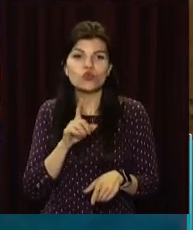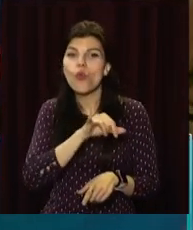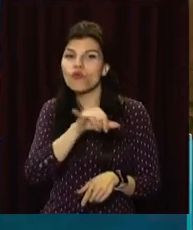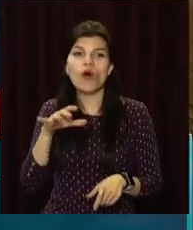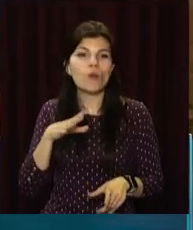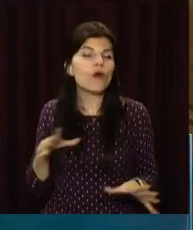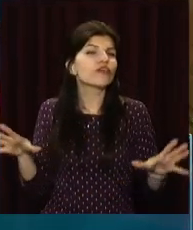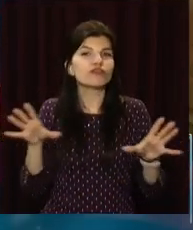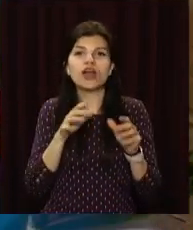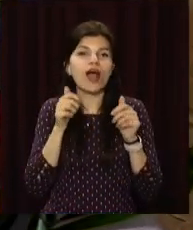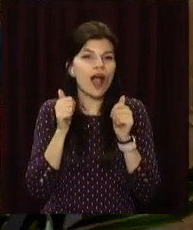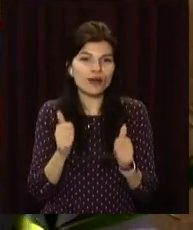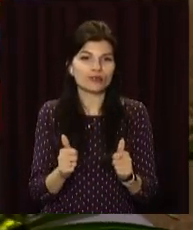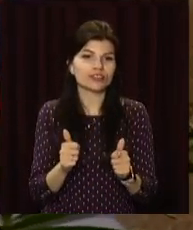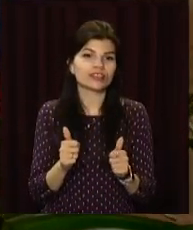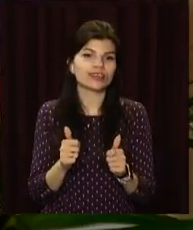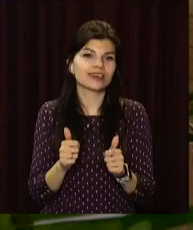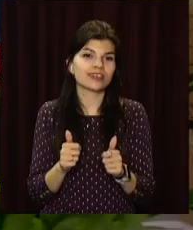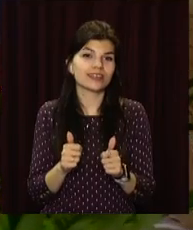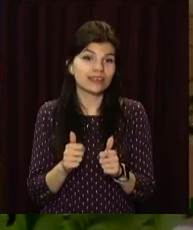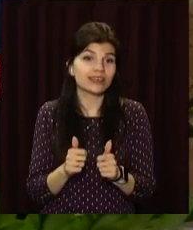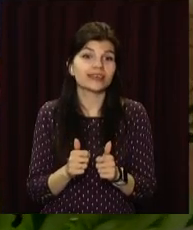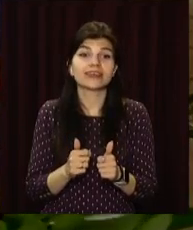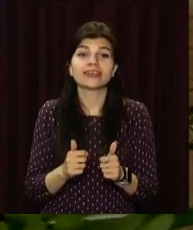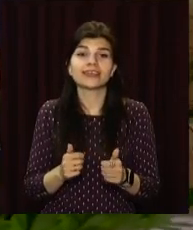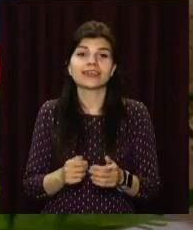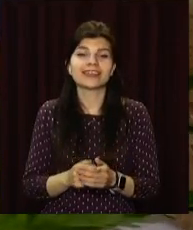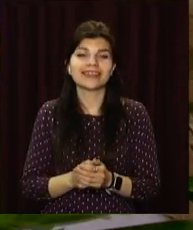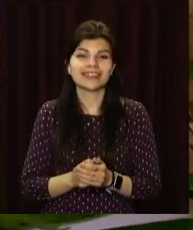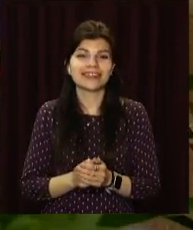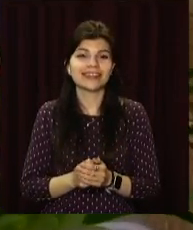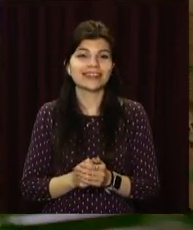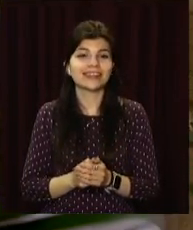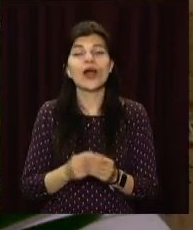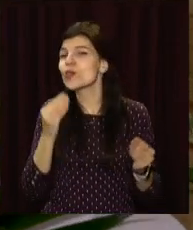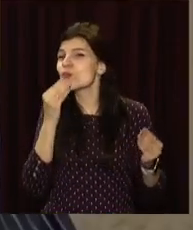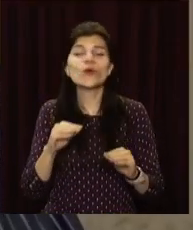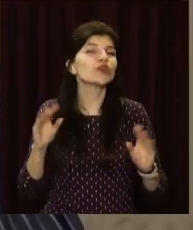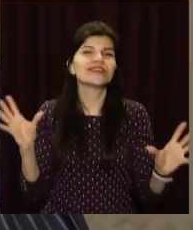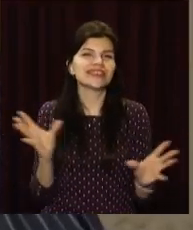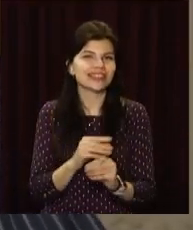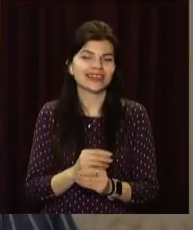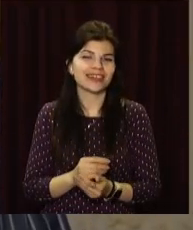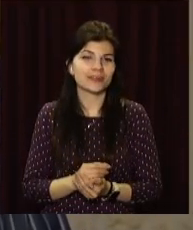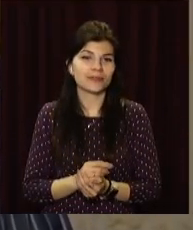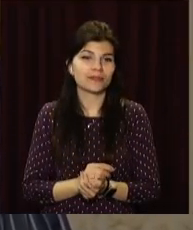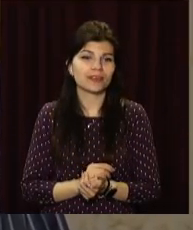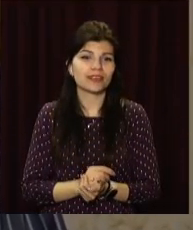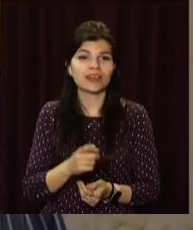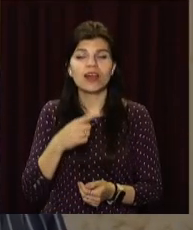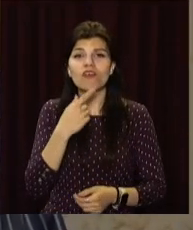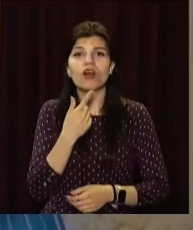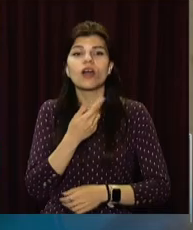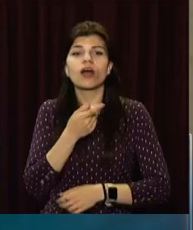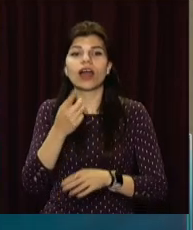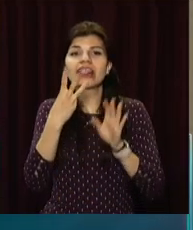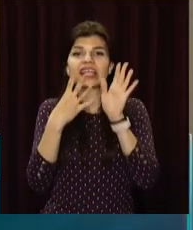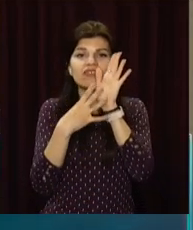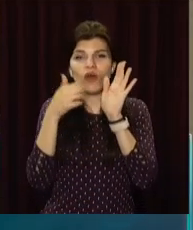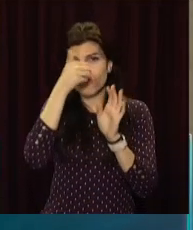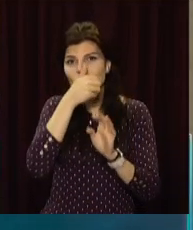всіх хороша, ну, лучше всіх. польською пройшла війну з 39-го